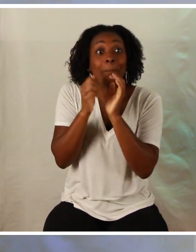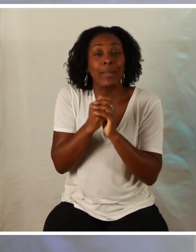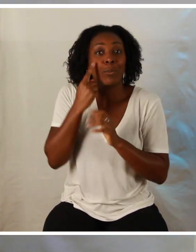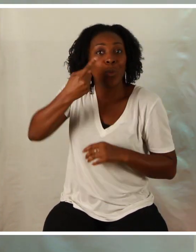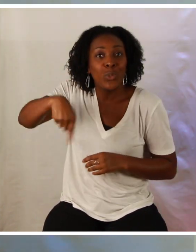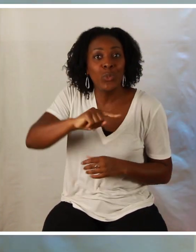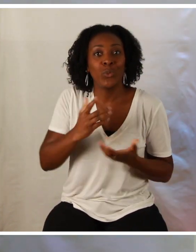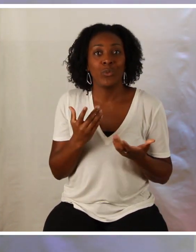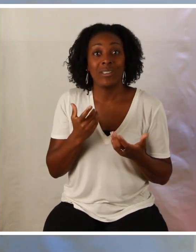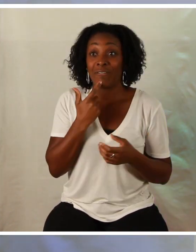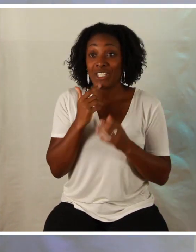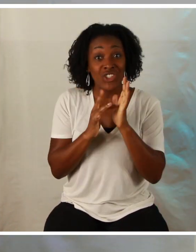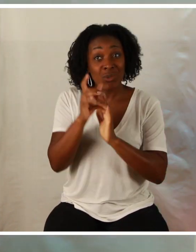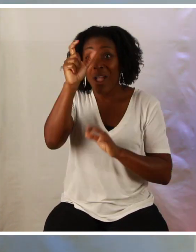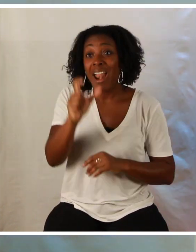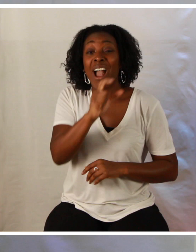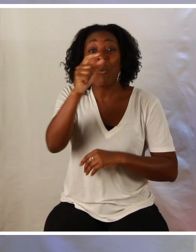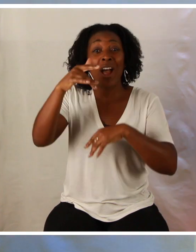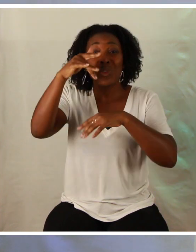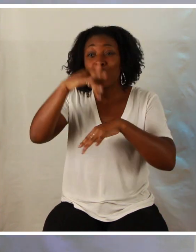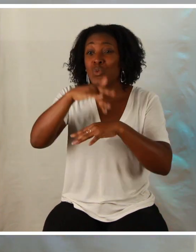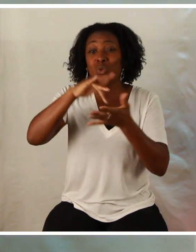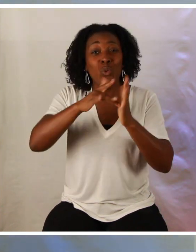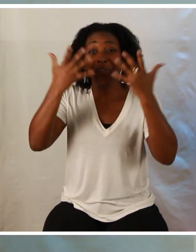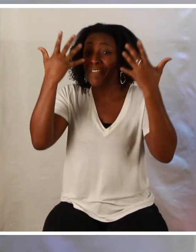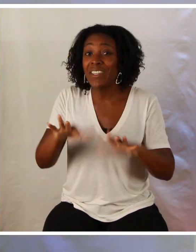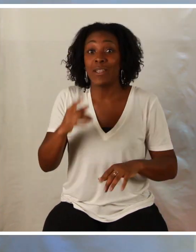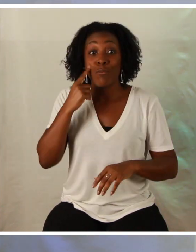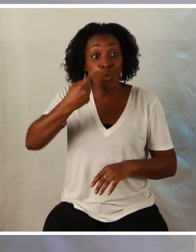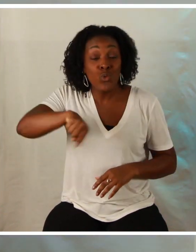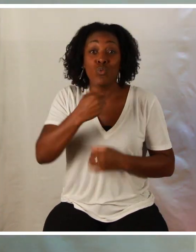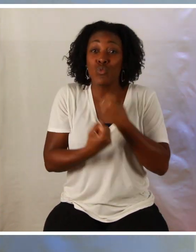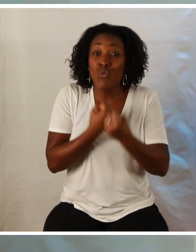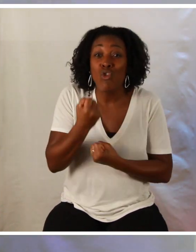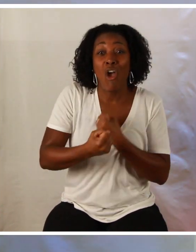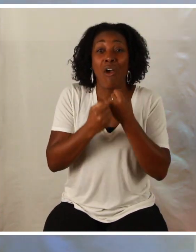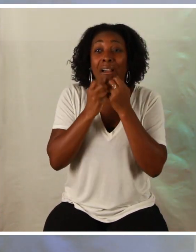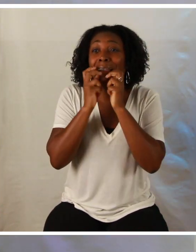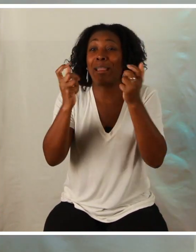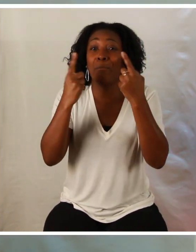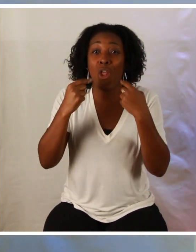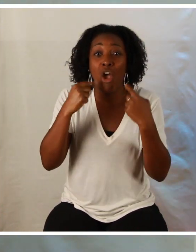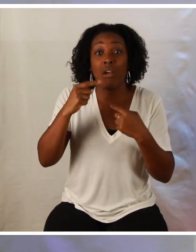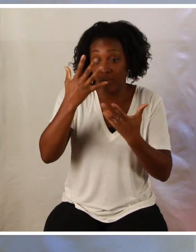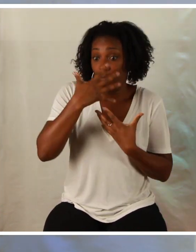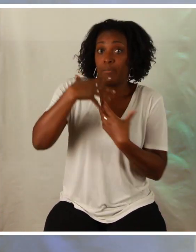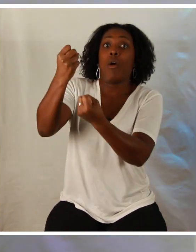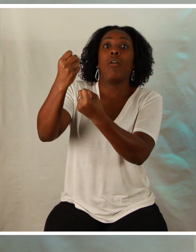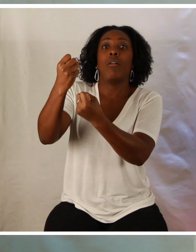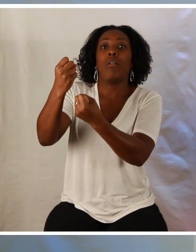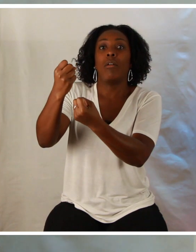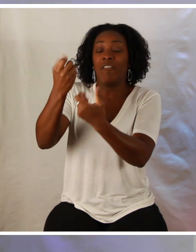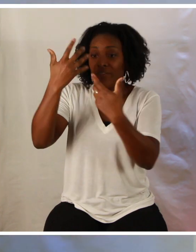C'est-à-dire qu'aujourd'hui, eh bien, Jésus a payé le prix afin que nos prières et nos cris, nos douleurs, ils puissent s'en charger et que tu